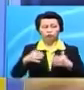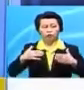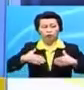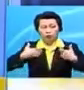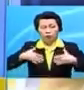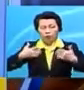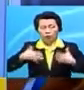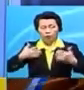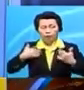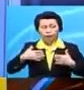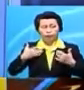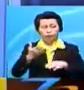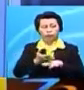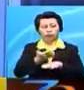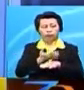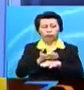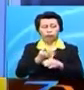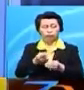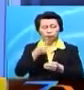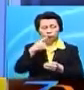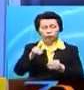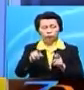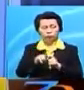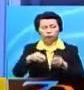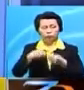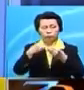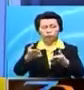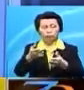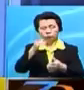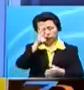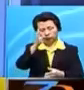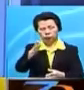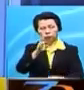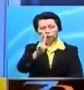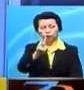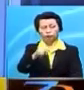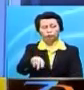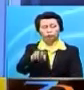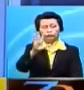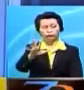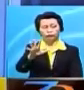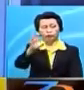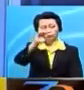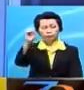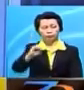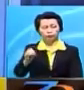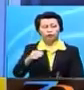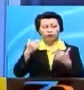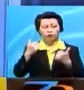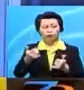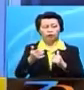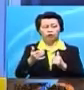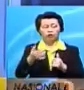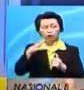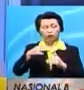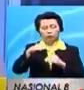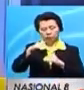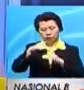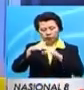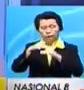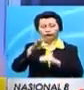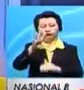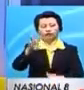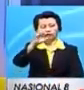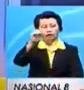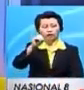that the growth rate is above what we forecasted when we did this forecast, which is about 2.5%. Now it's growing almost 5%